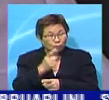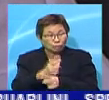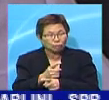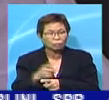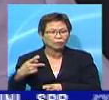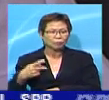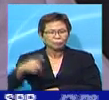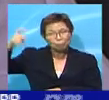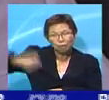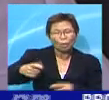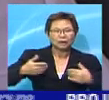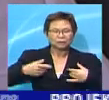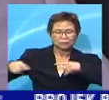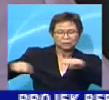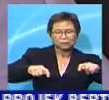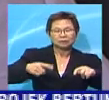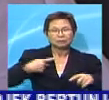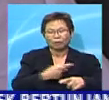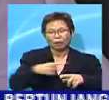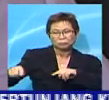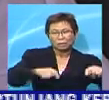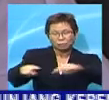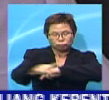perlu ada tindakan yang segera.